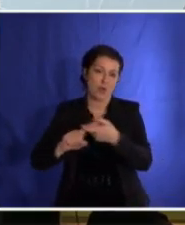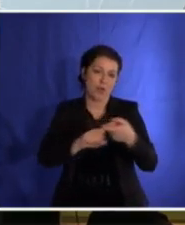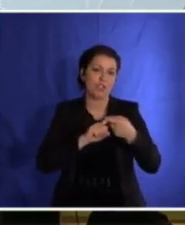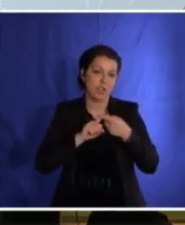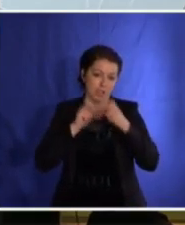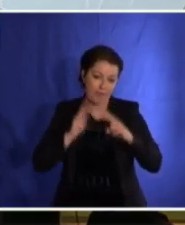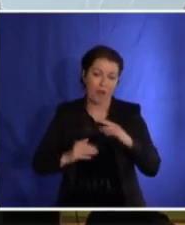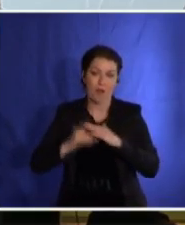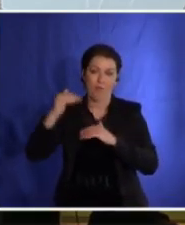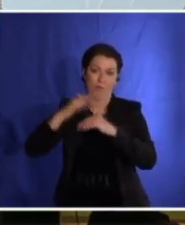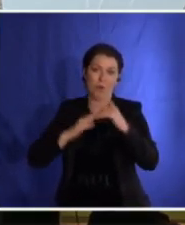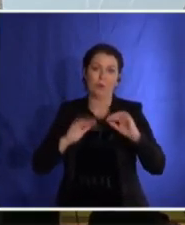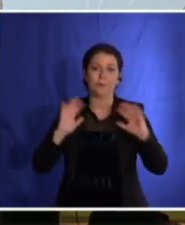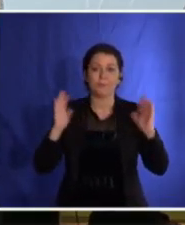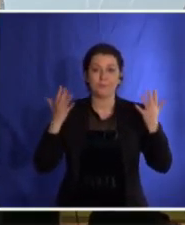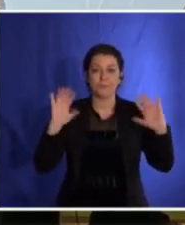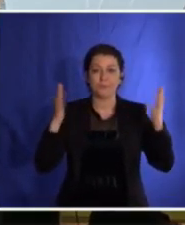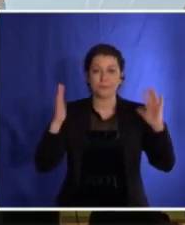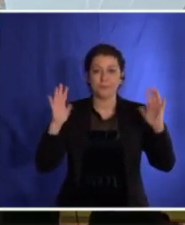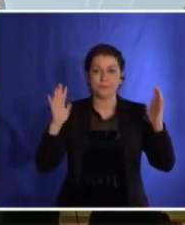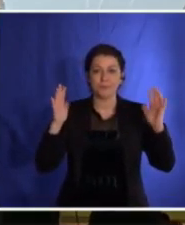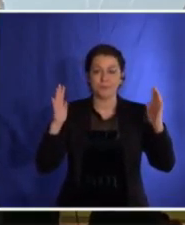aufbaut.